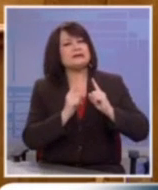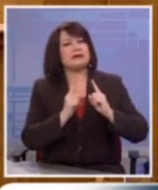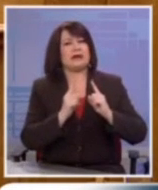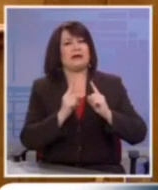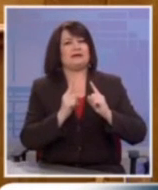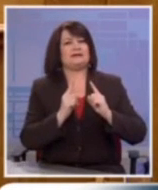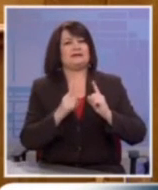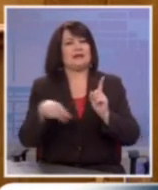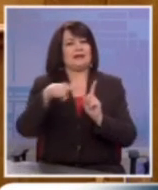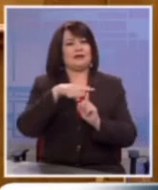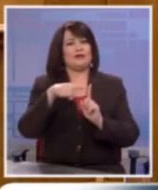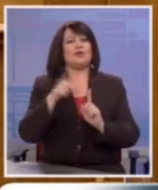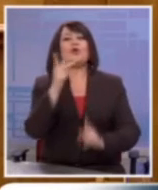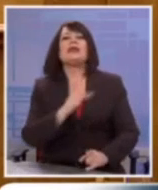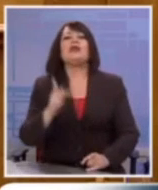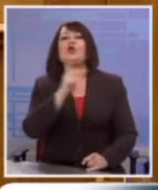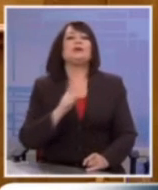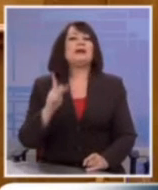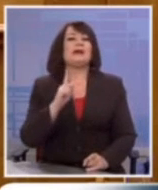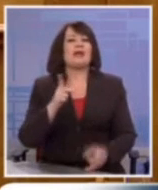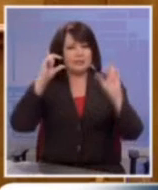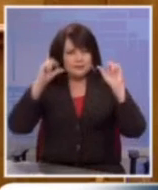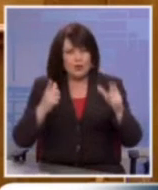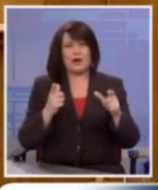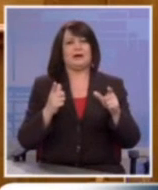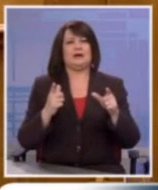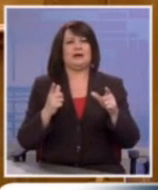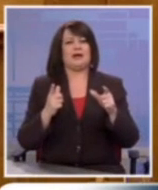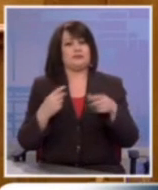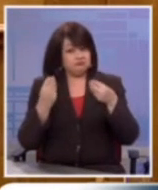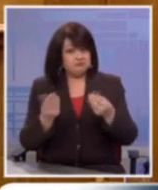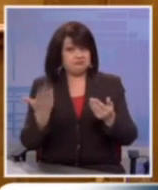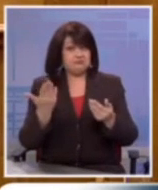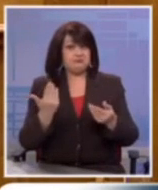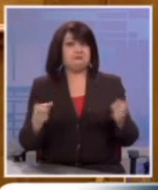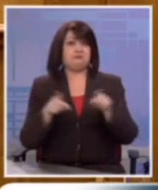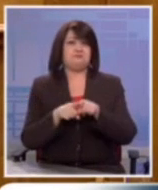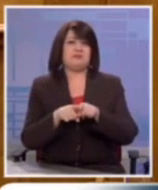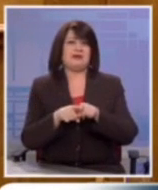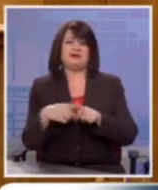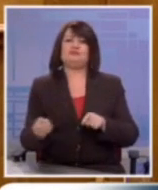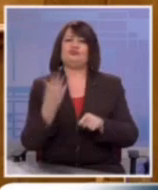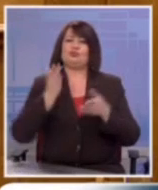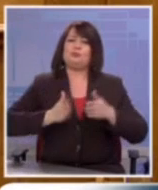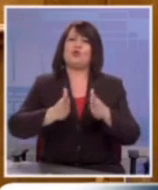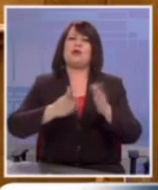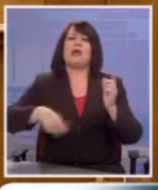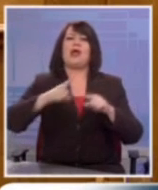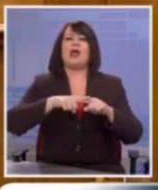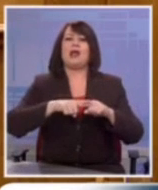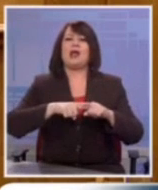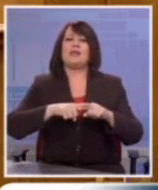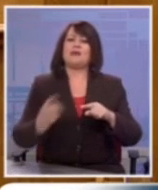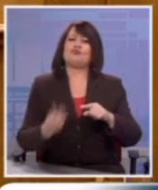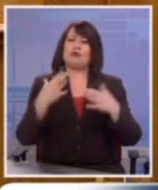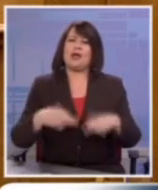με πρόσημο κοινωνικό, πρόσημο δημοκρατικό. Την προσφέρουμε για να υπάρξει μια νέα πορεία της χώρας, μια νέα